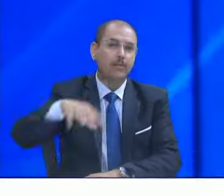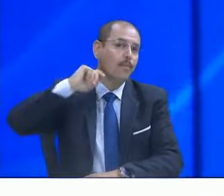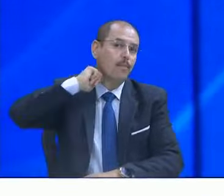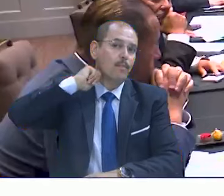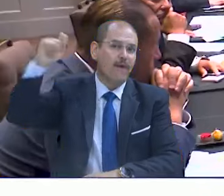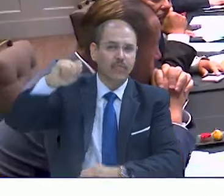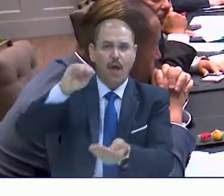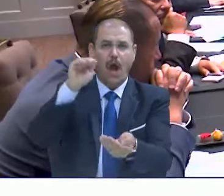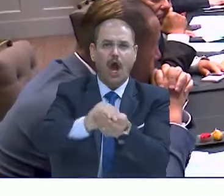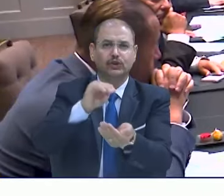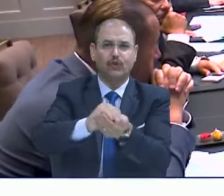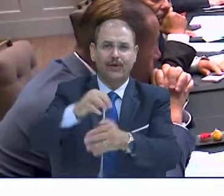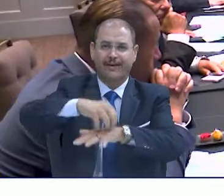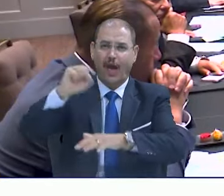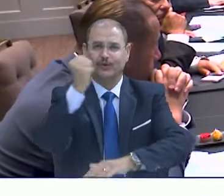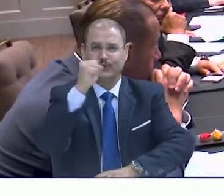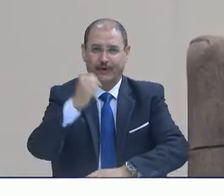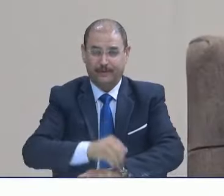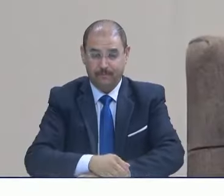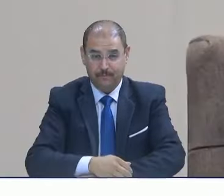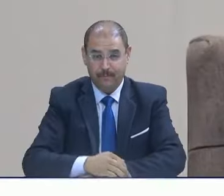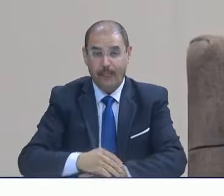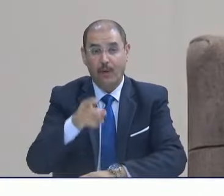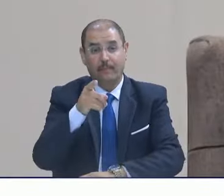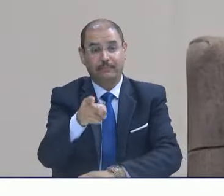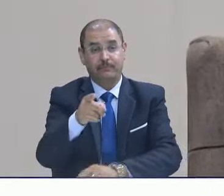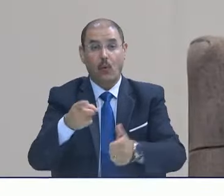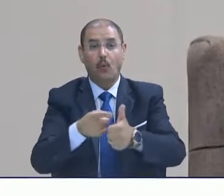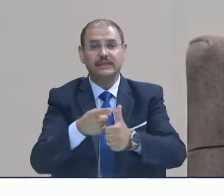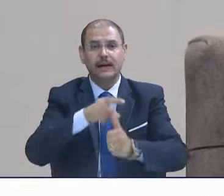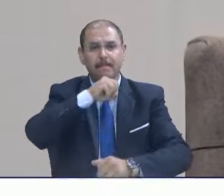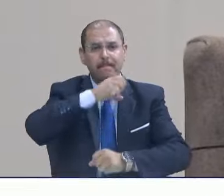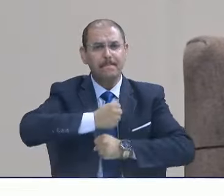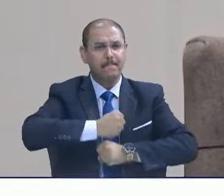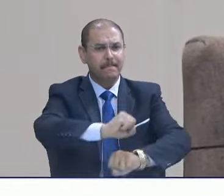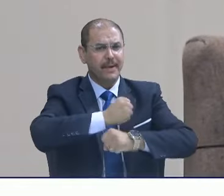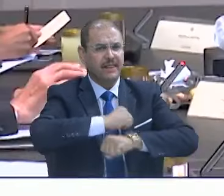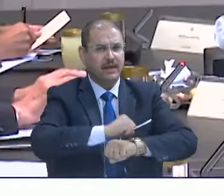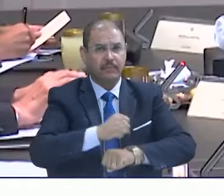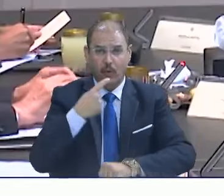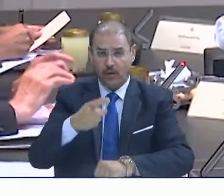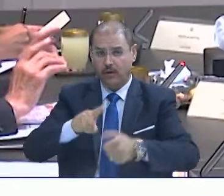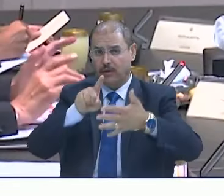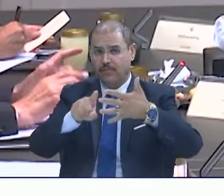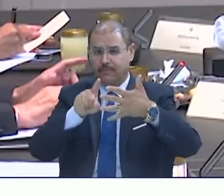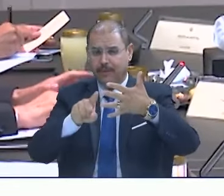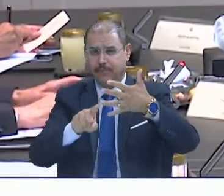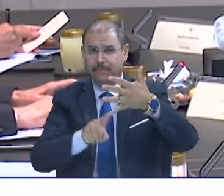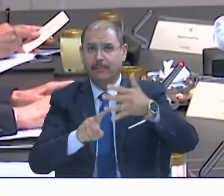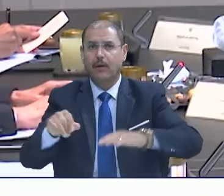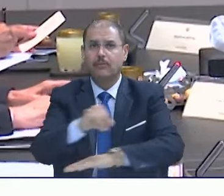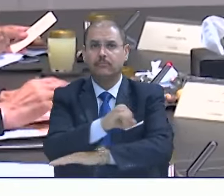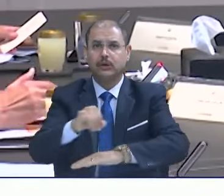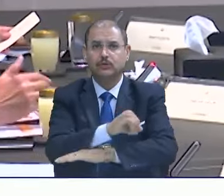نائب رئيس الوزراء وزير الاداره المحليه توفيق كريشان ابرز المشاريع التي ستنفذ ضمن المخطط